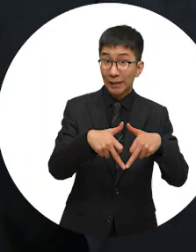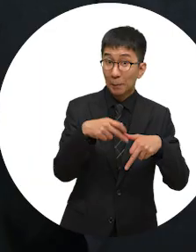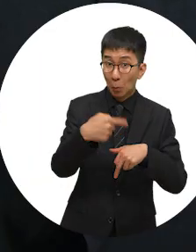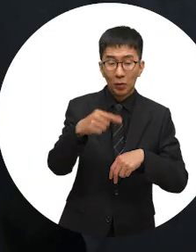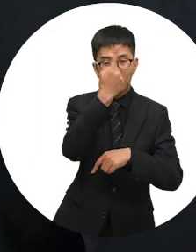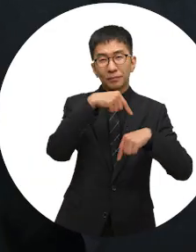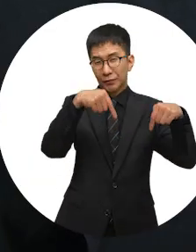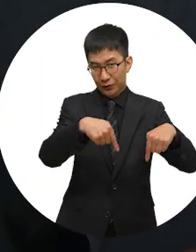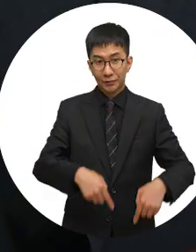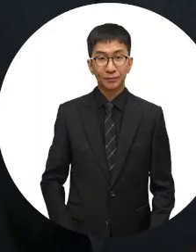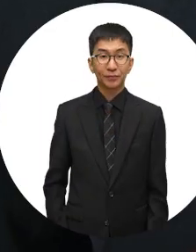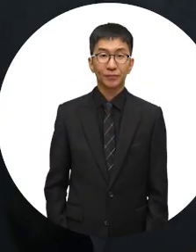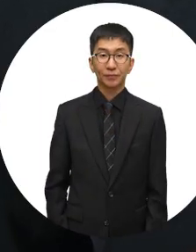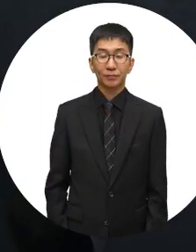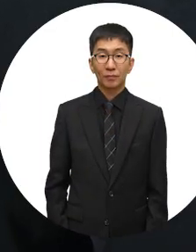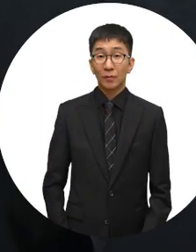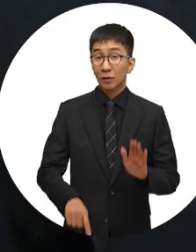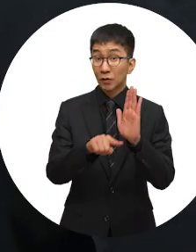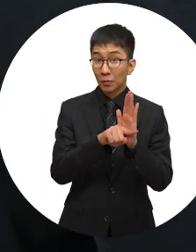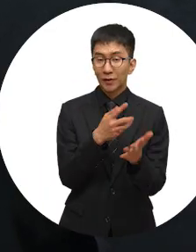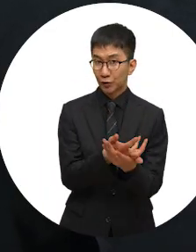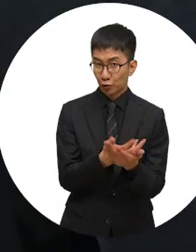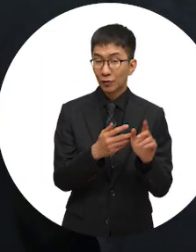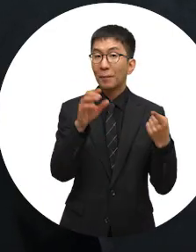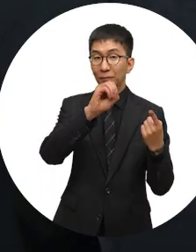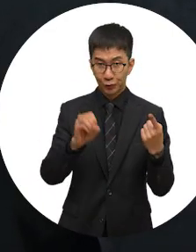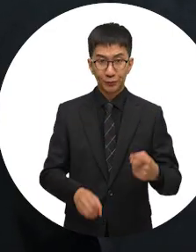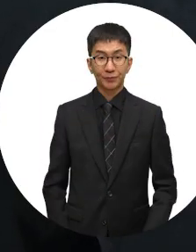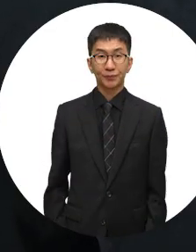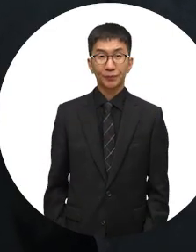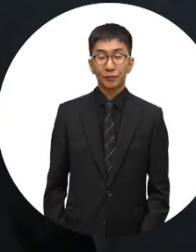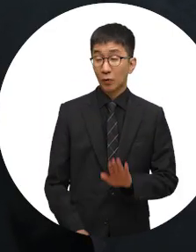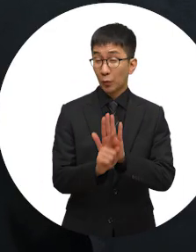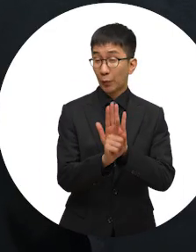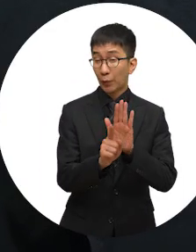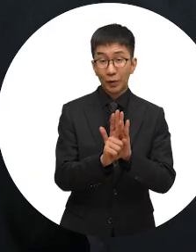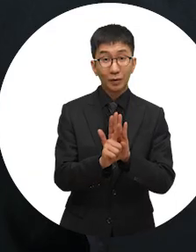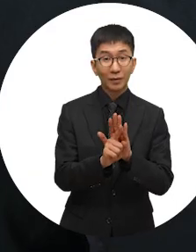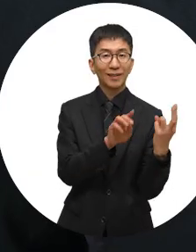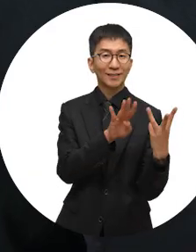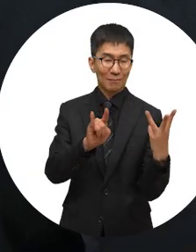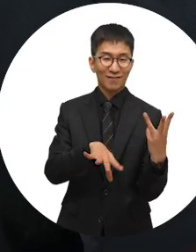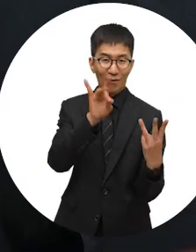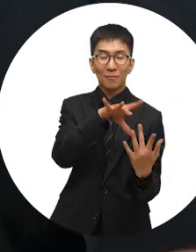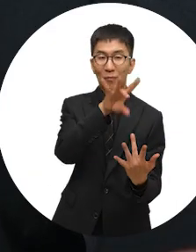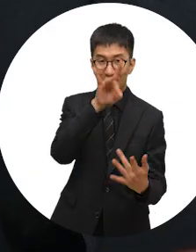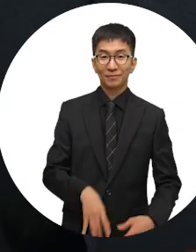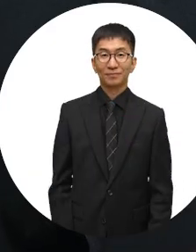면접이 포함된 전형으로 전 모집 단위에서 1단계 서류평가 100%로 모집 인원의 3배수를